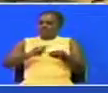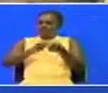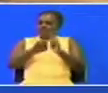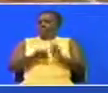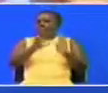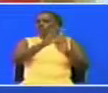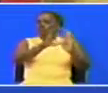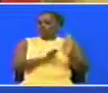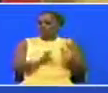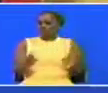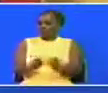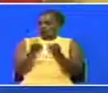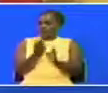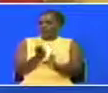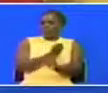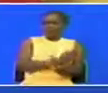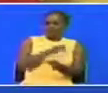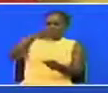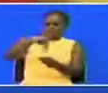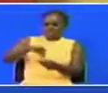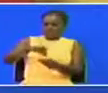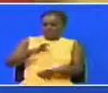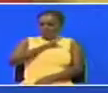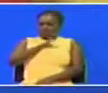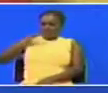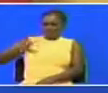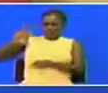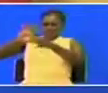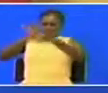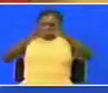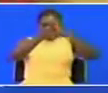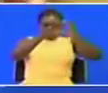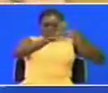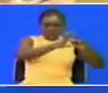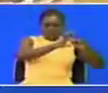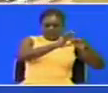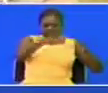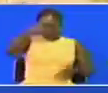katiba yatafanyika kabla ya uchaguzi wa kamati ya Olimpiki. Moses Wahisi.